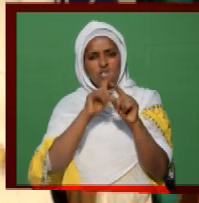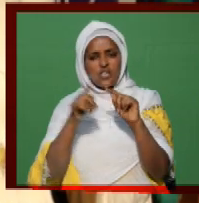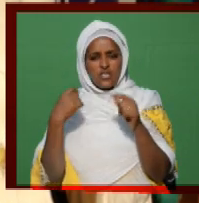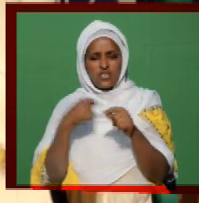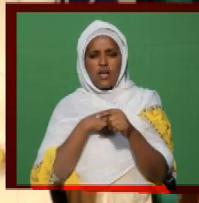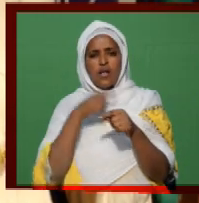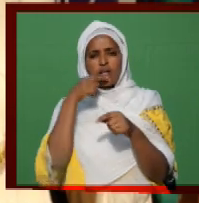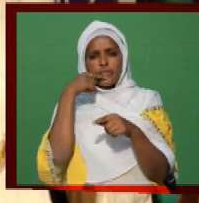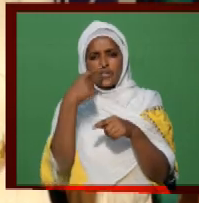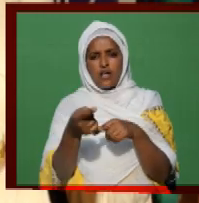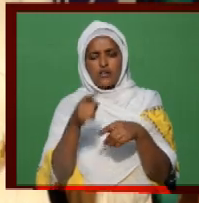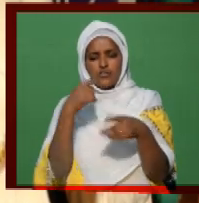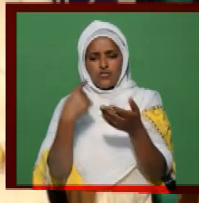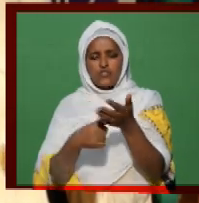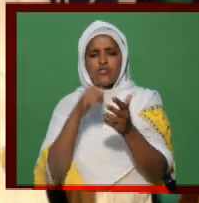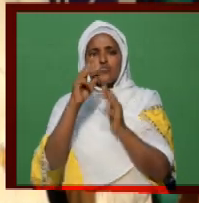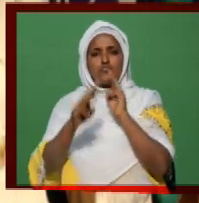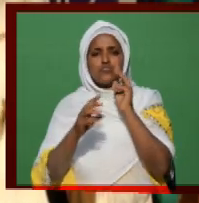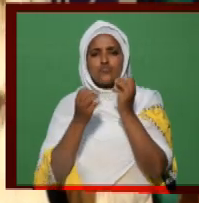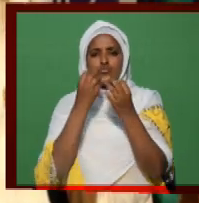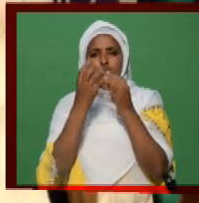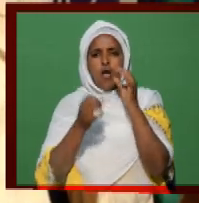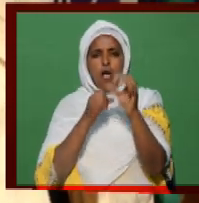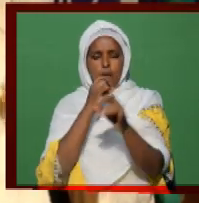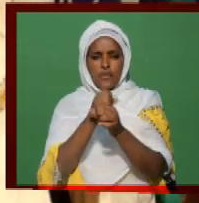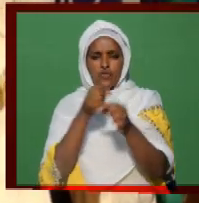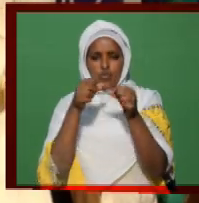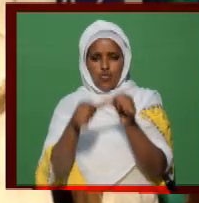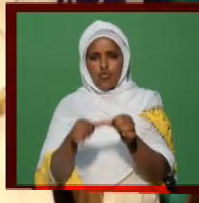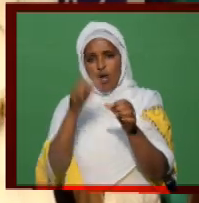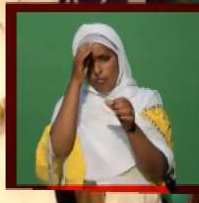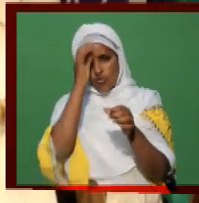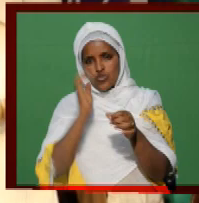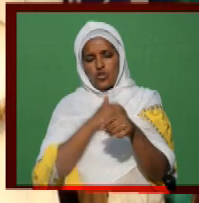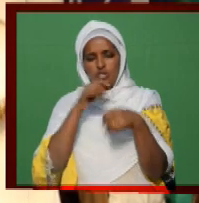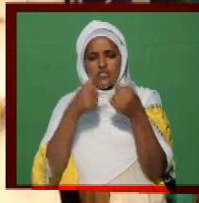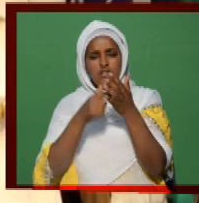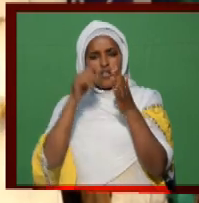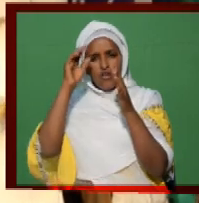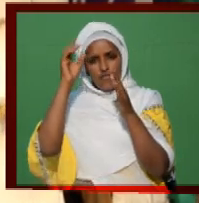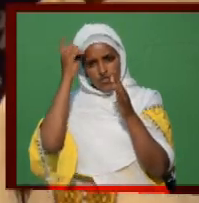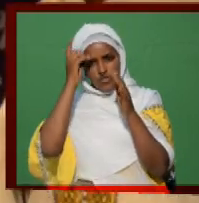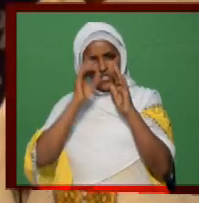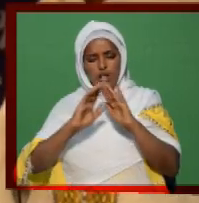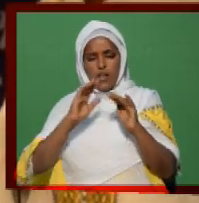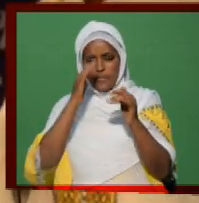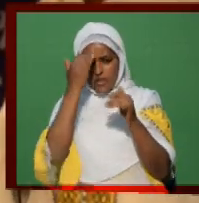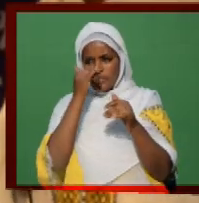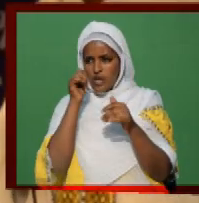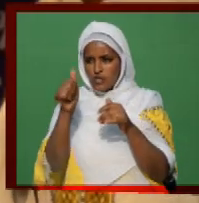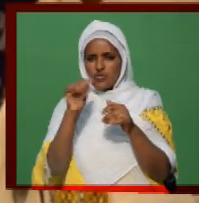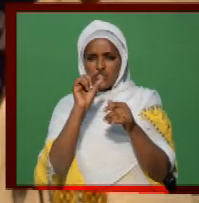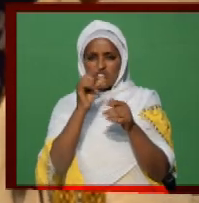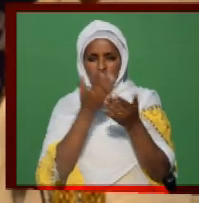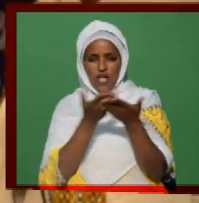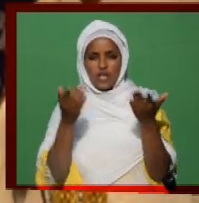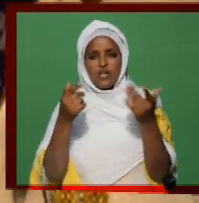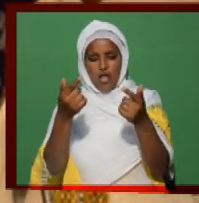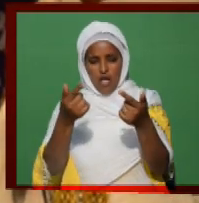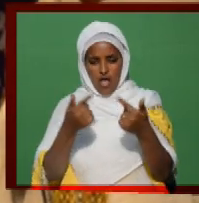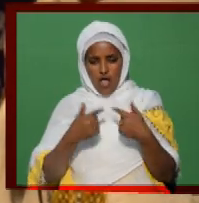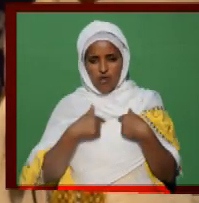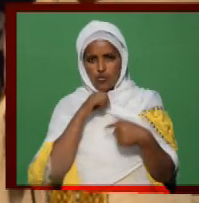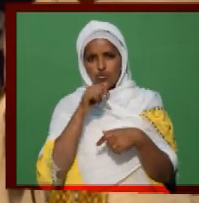እኛ ከምንናገረው እዚህ ብዙ አመት የቆዩ አባቶች አሉና ስለ ፍኖተ ሰላም ለምን ራሳቸው ትንሽ ነገር አይሉም